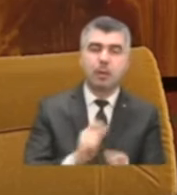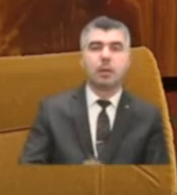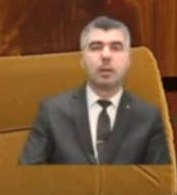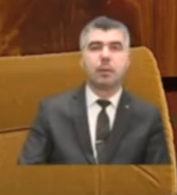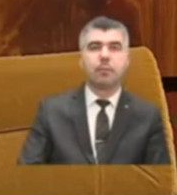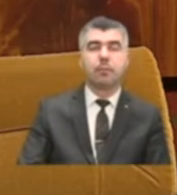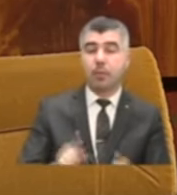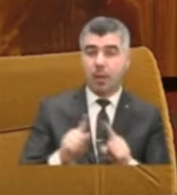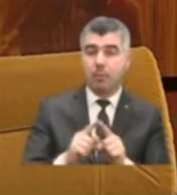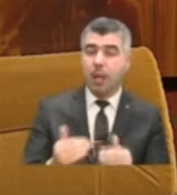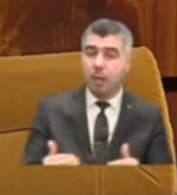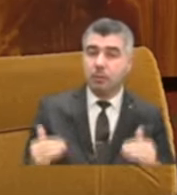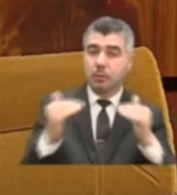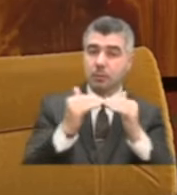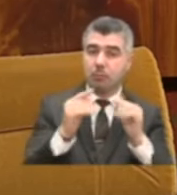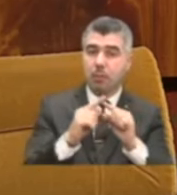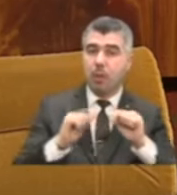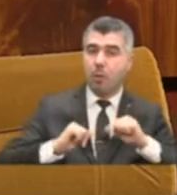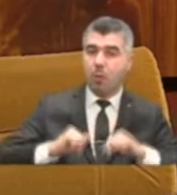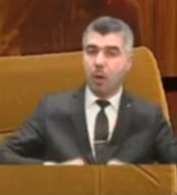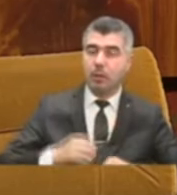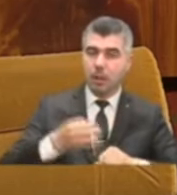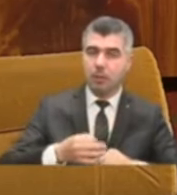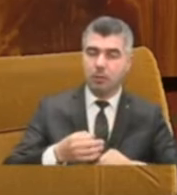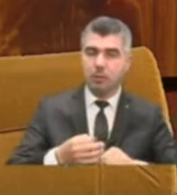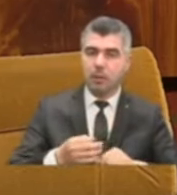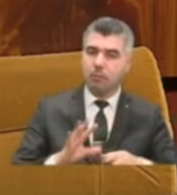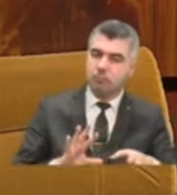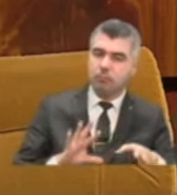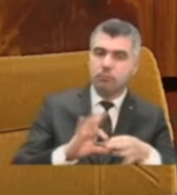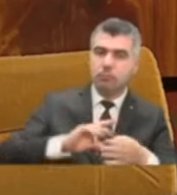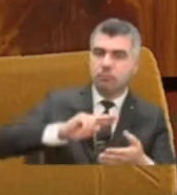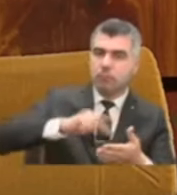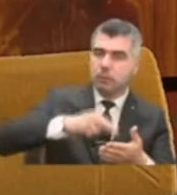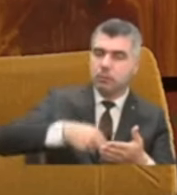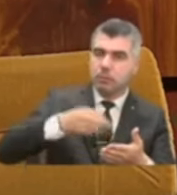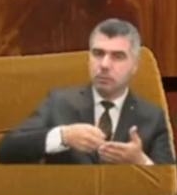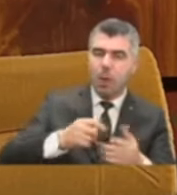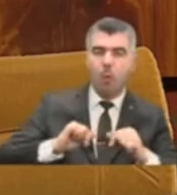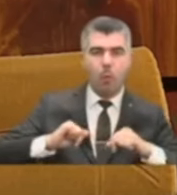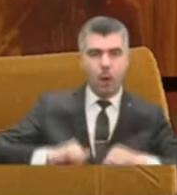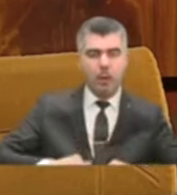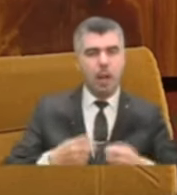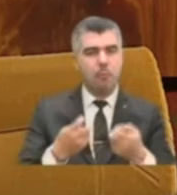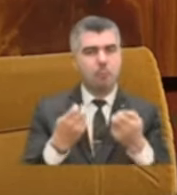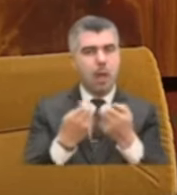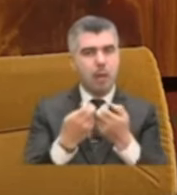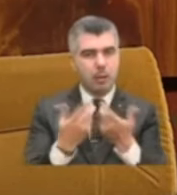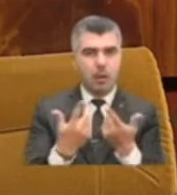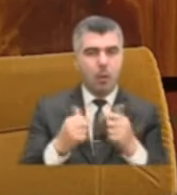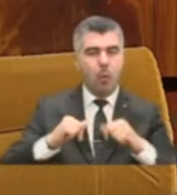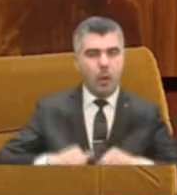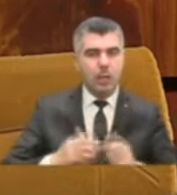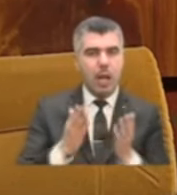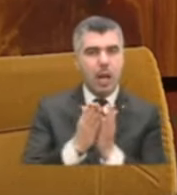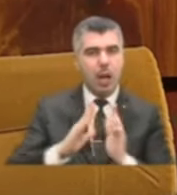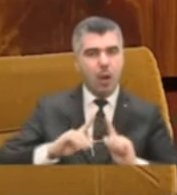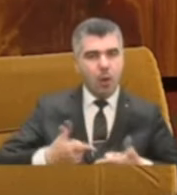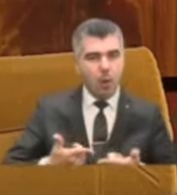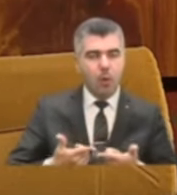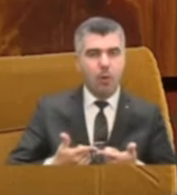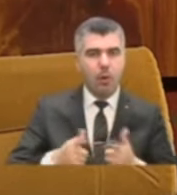اطار الالتقائيه بين الوزارات، بغيناكم ديروا شراكات مع قطاعات وزاريه، مثلا وزاره التربيه الوطنيه